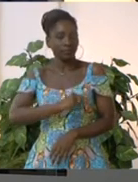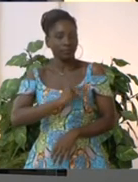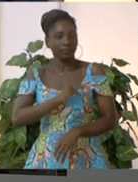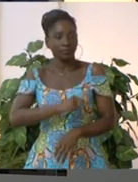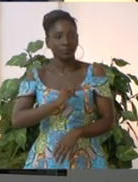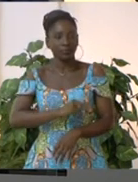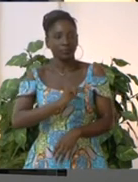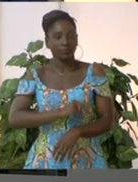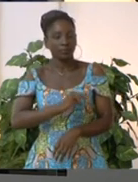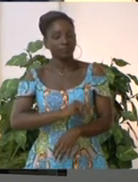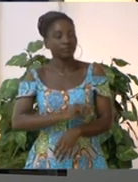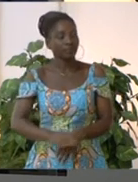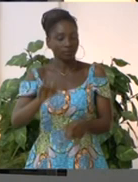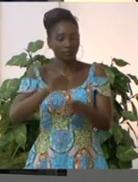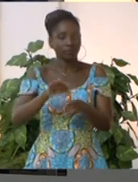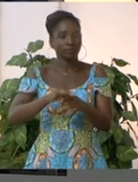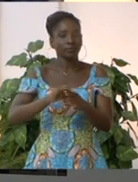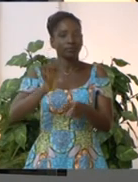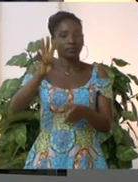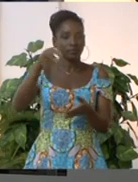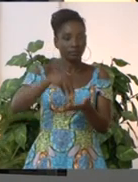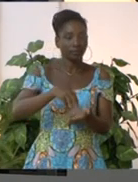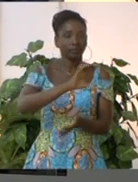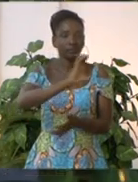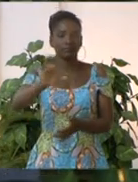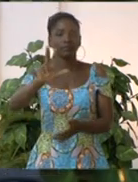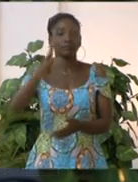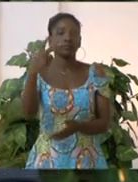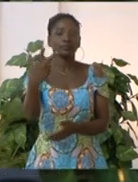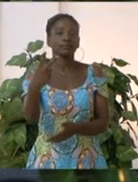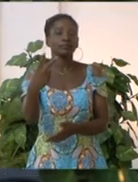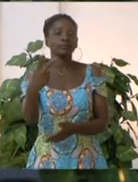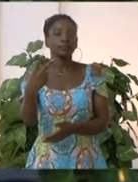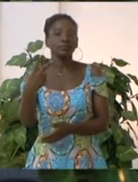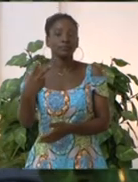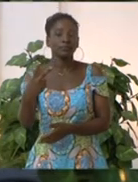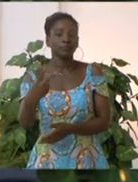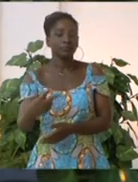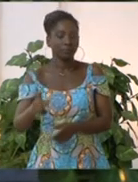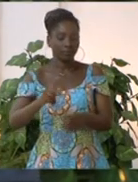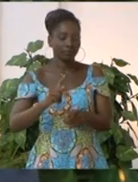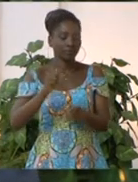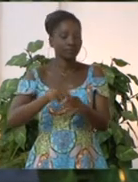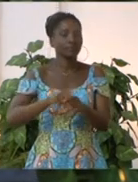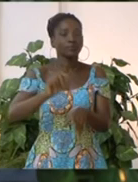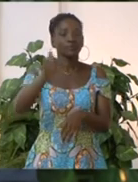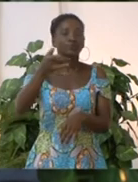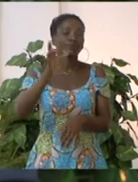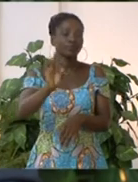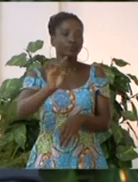4530 deux dans des participations 18,72 %